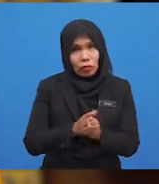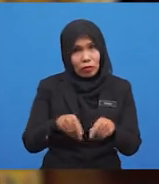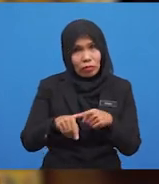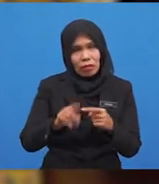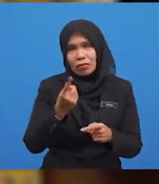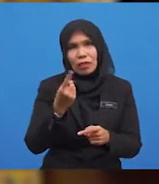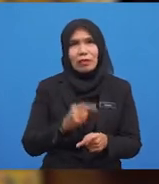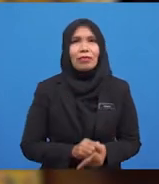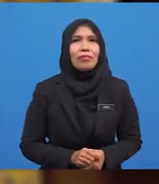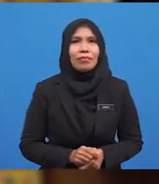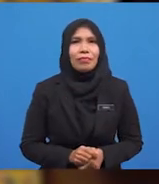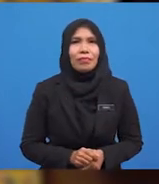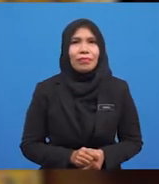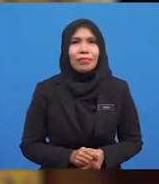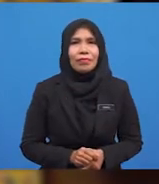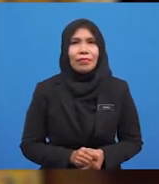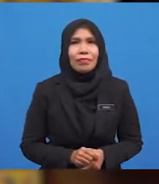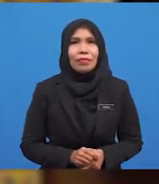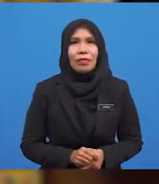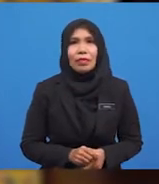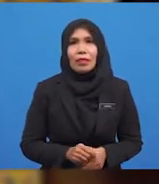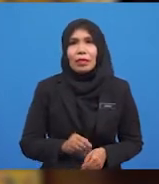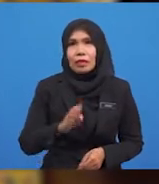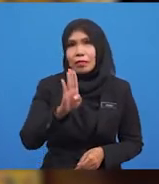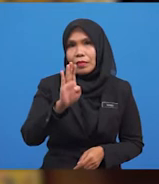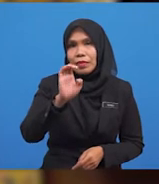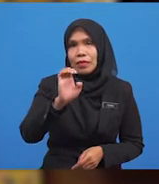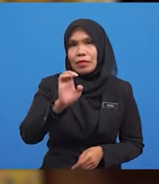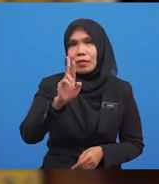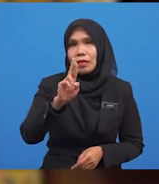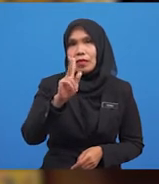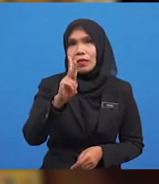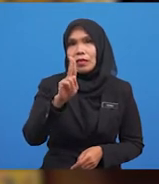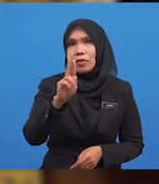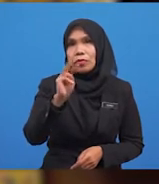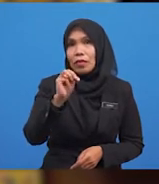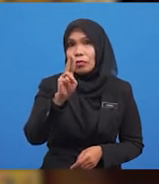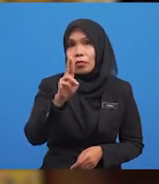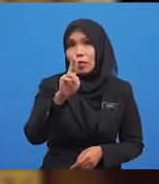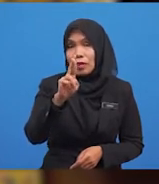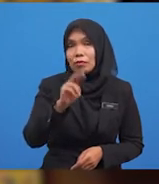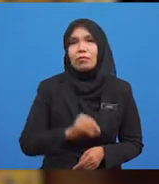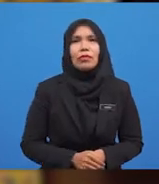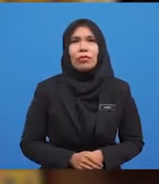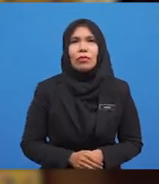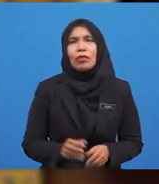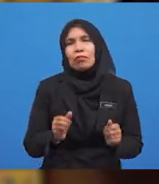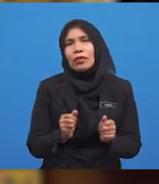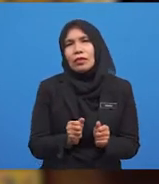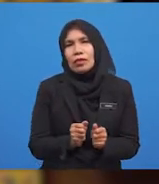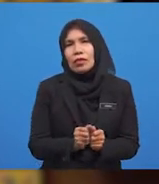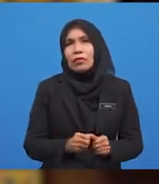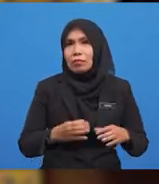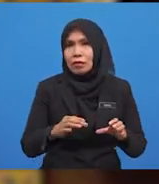Betul, tapi berkumur-kumur itu mestilah dengan cara yang sopan. Ya, cikgu, penting